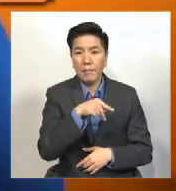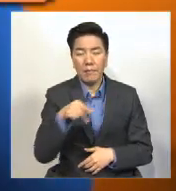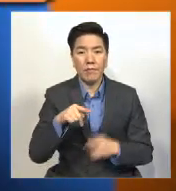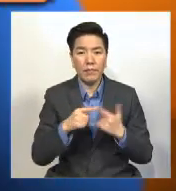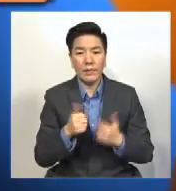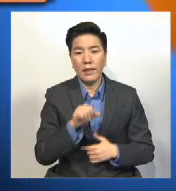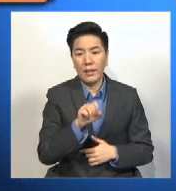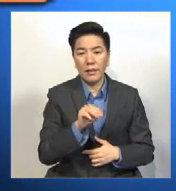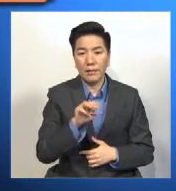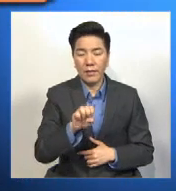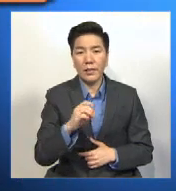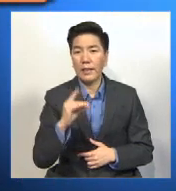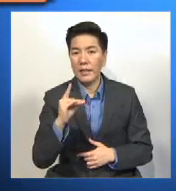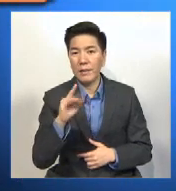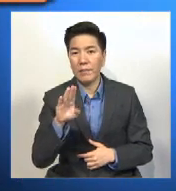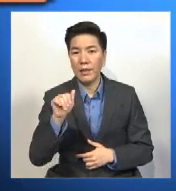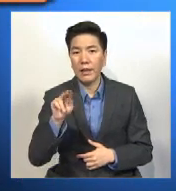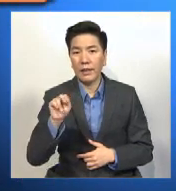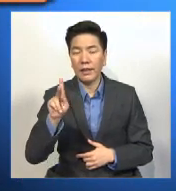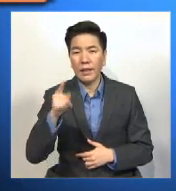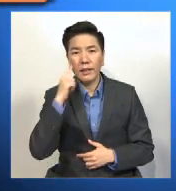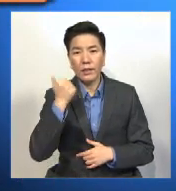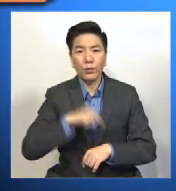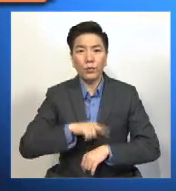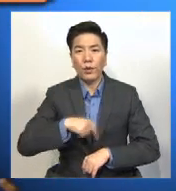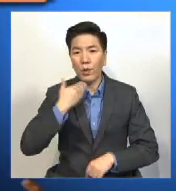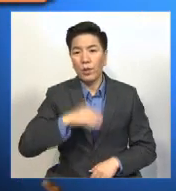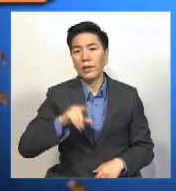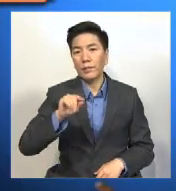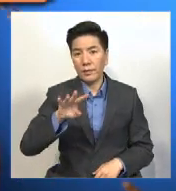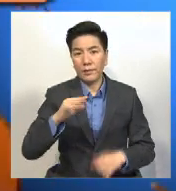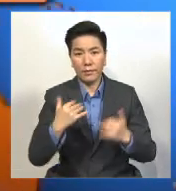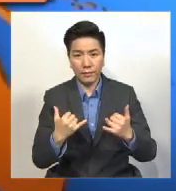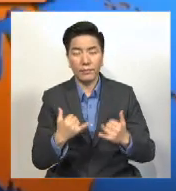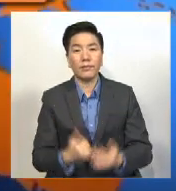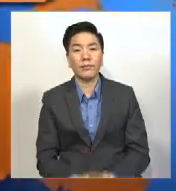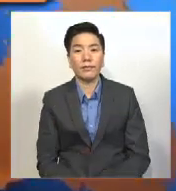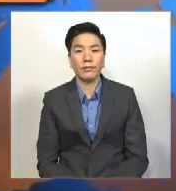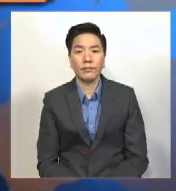คชันSMED Bank ติดต่อได้ตลอด24ชั่วโมงค่ะ